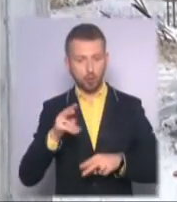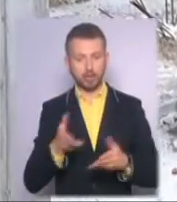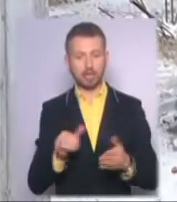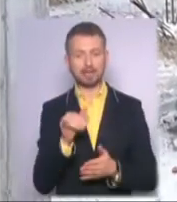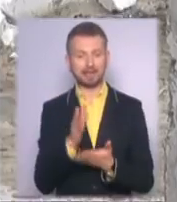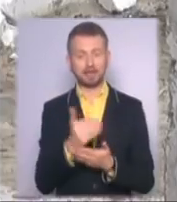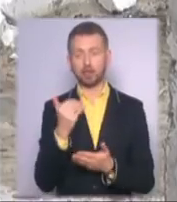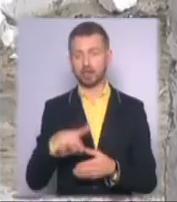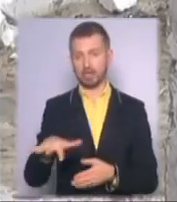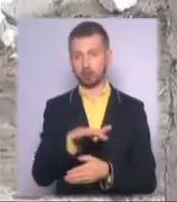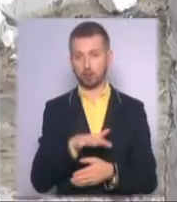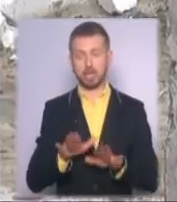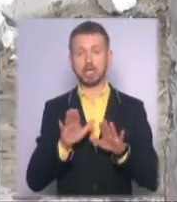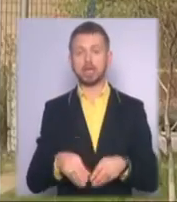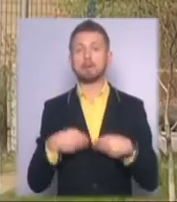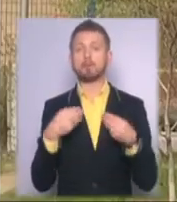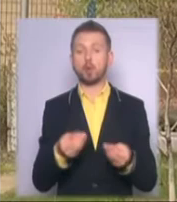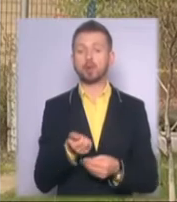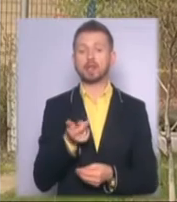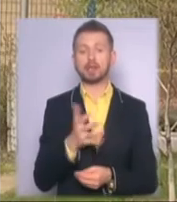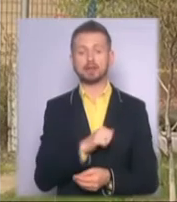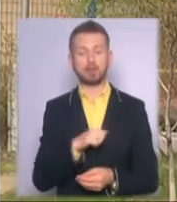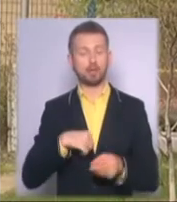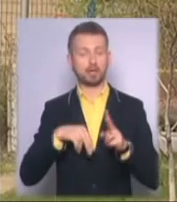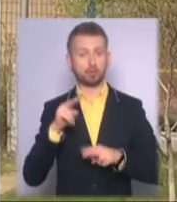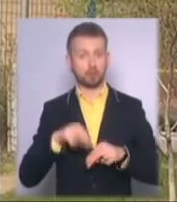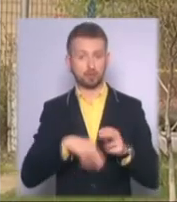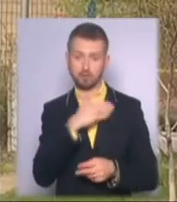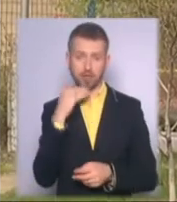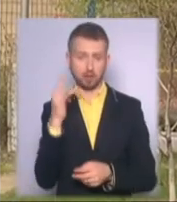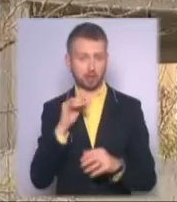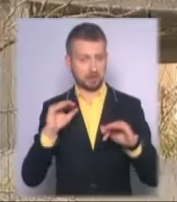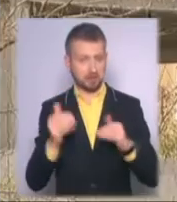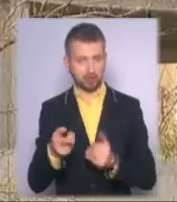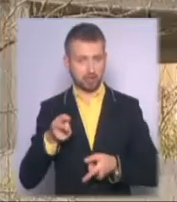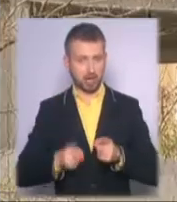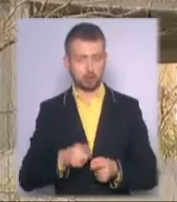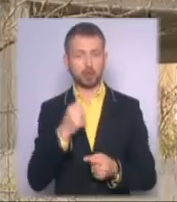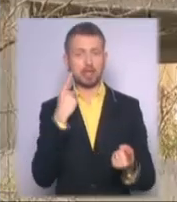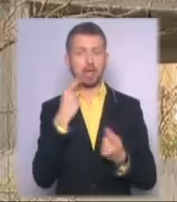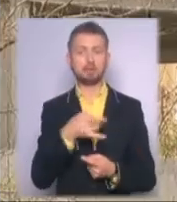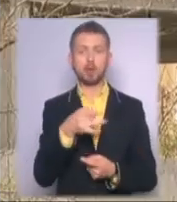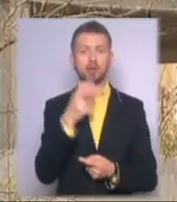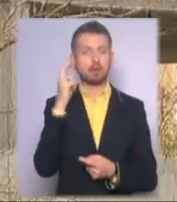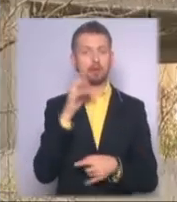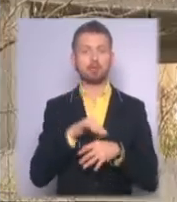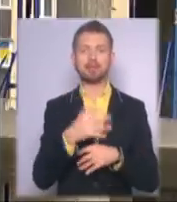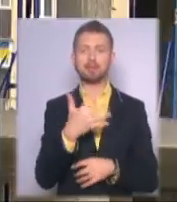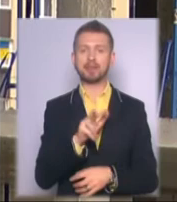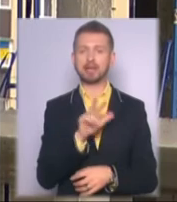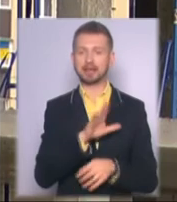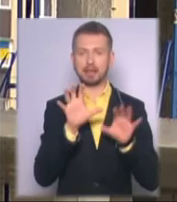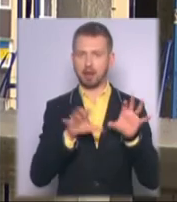території. От тільки подана керівниками кількість самовільних будівництв в рази менше від реальної. Так, за даними районів, в столиці ведеться 53